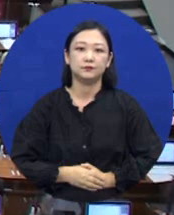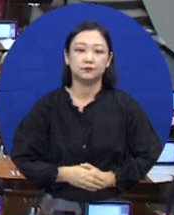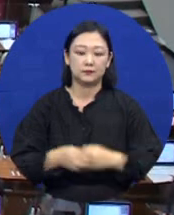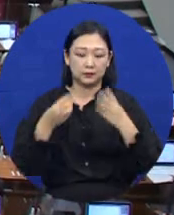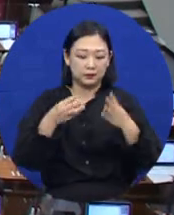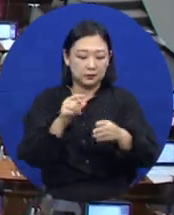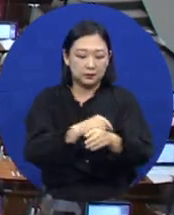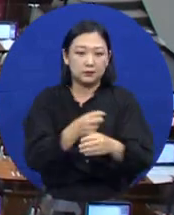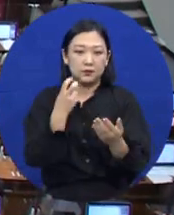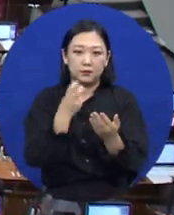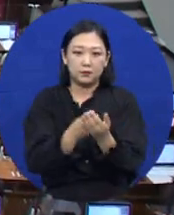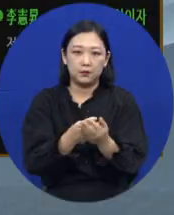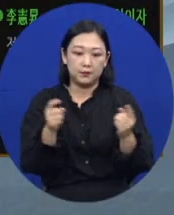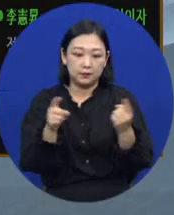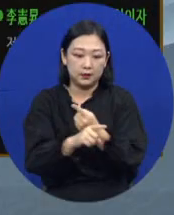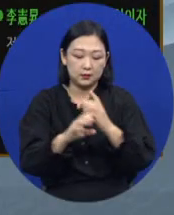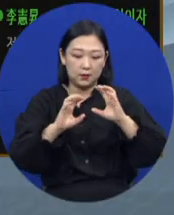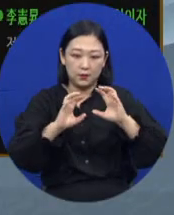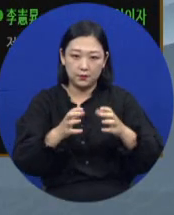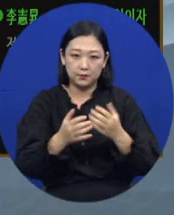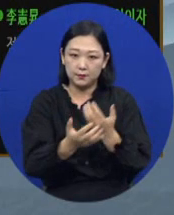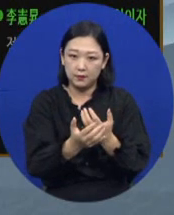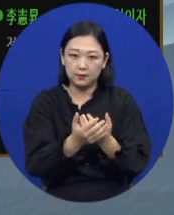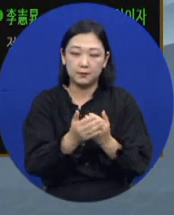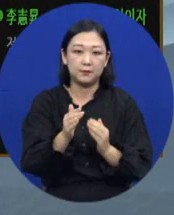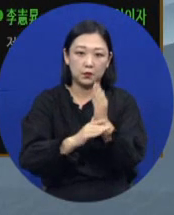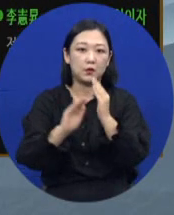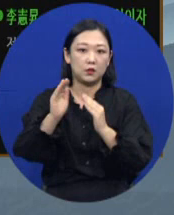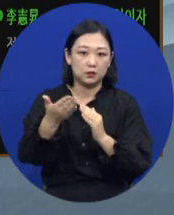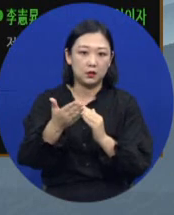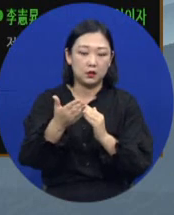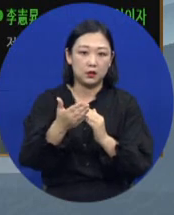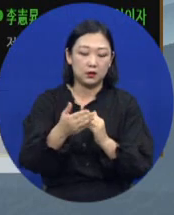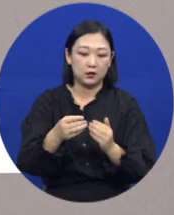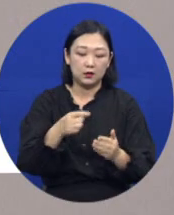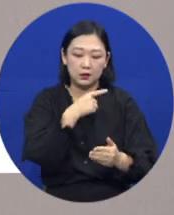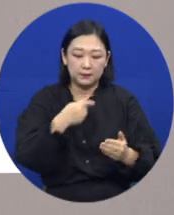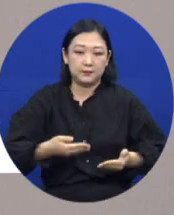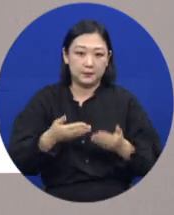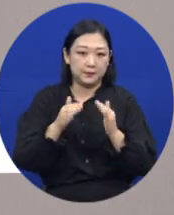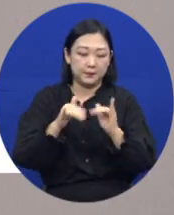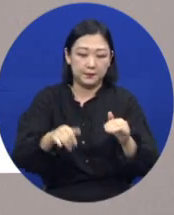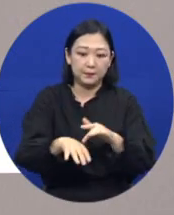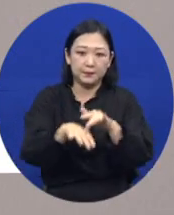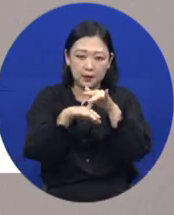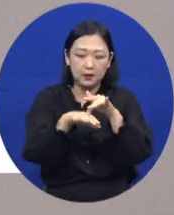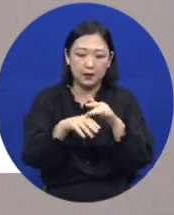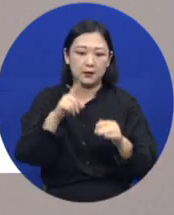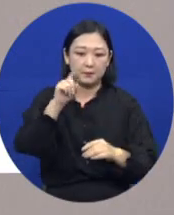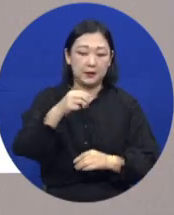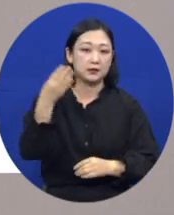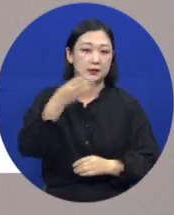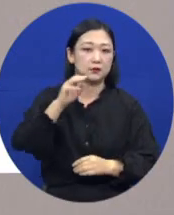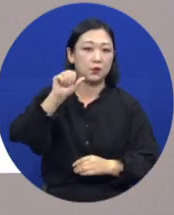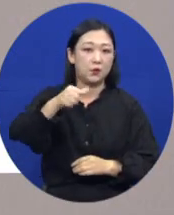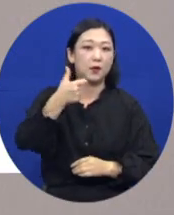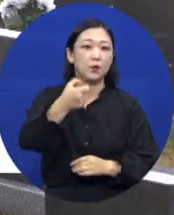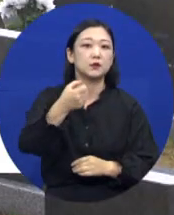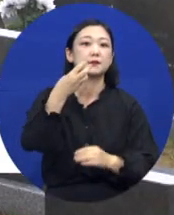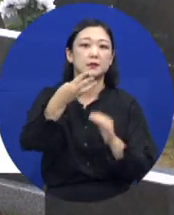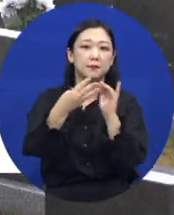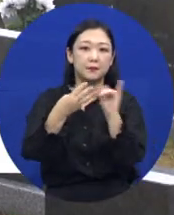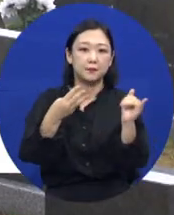4 3 특별법 개정안이 통과되면서 보상 금액이 확정된 사망자와 행방불명 이는 14,000 우 153명